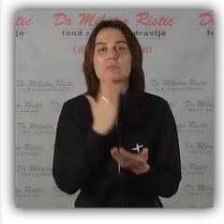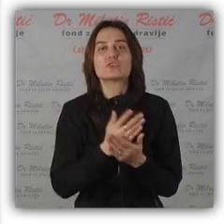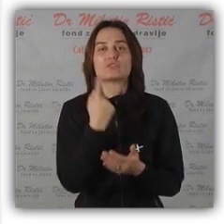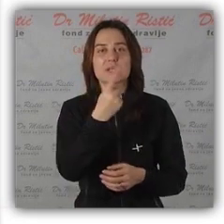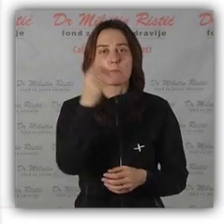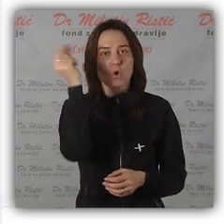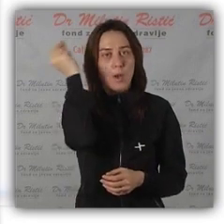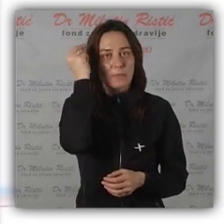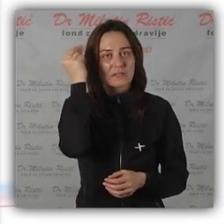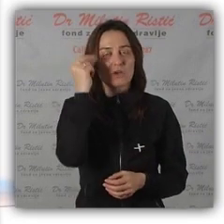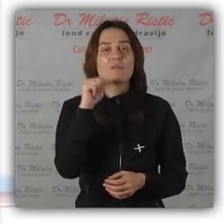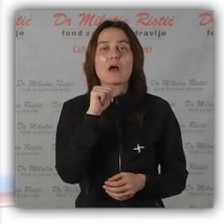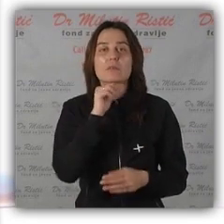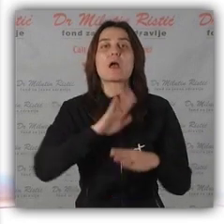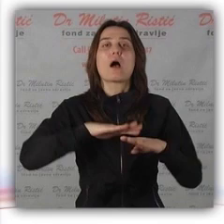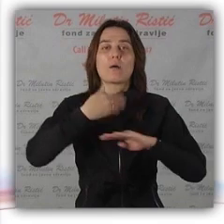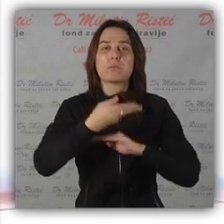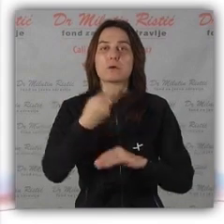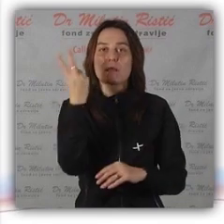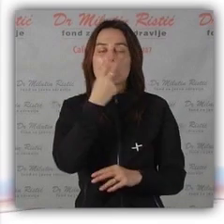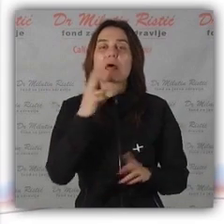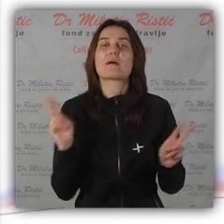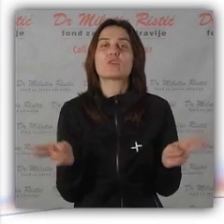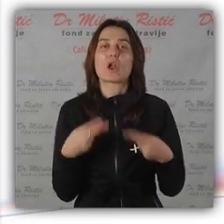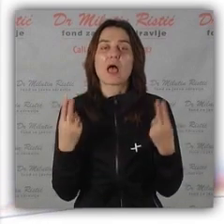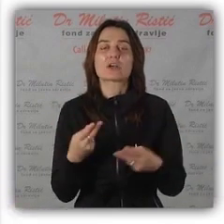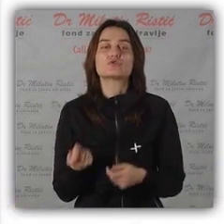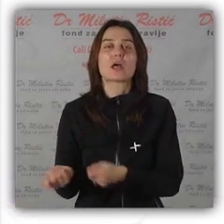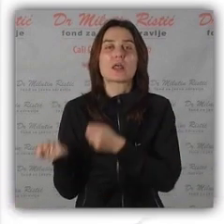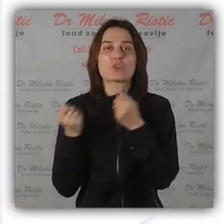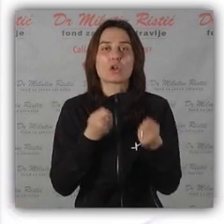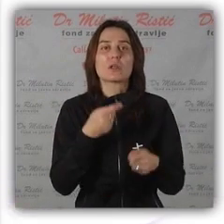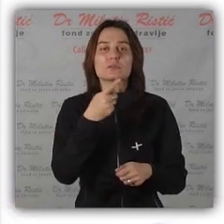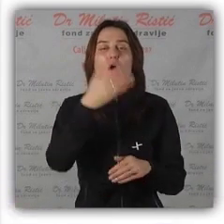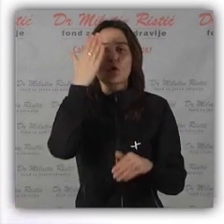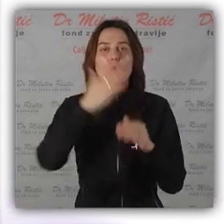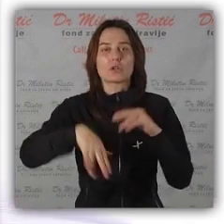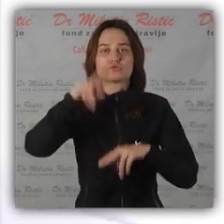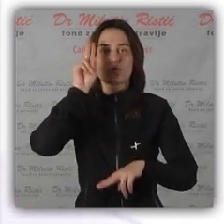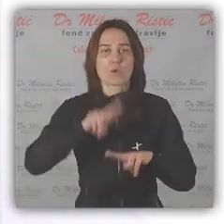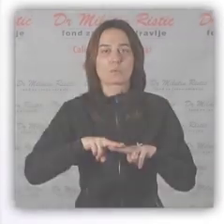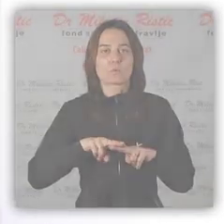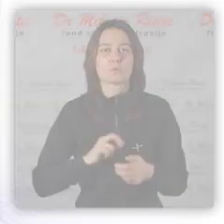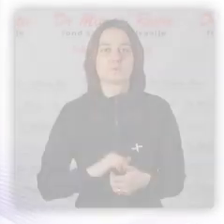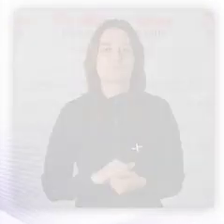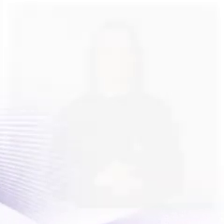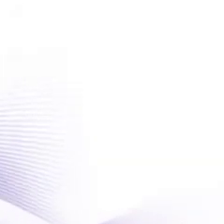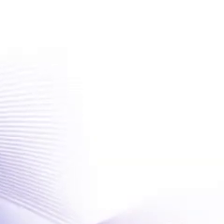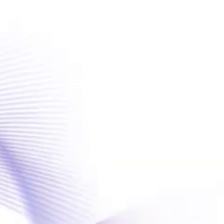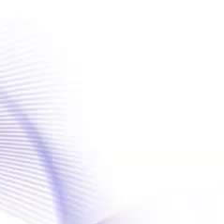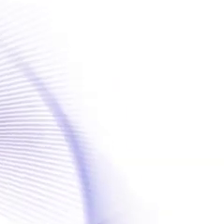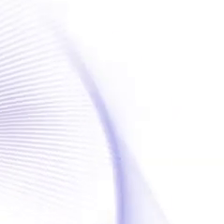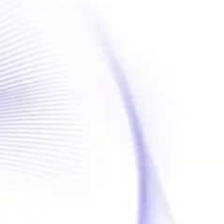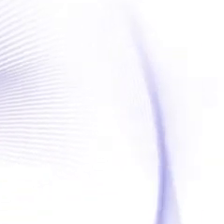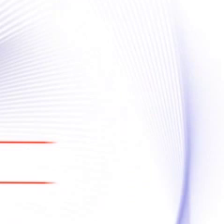tiče samog obrazovanja i onda mu je naravno i lakše da donese tu konačnu odluku.